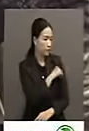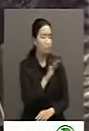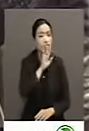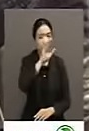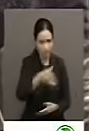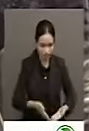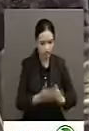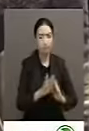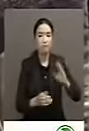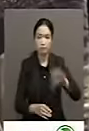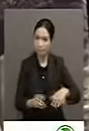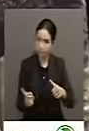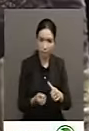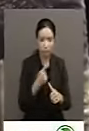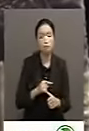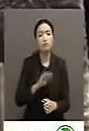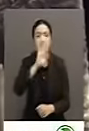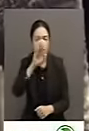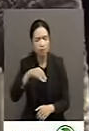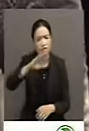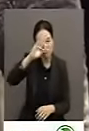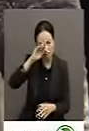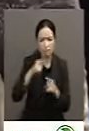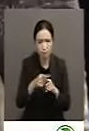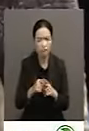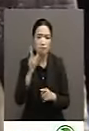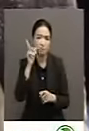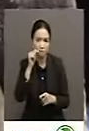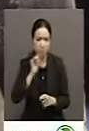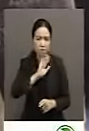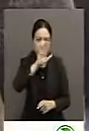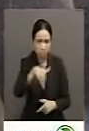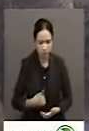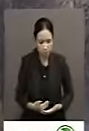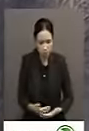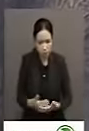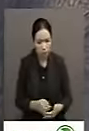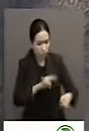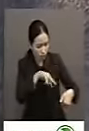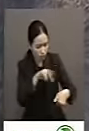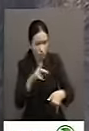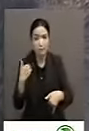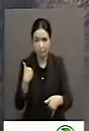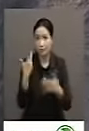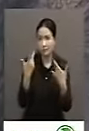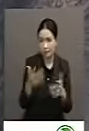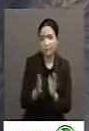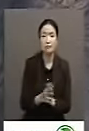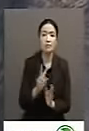รกของโลกรักษาช้างป่วยช้างเจ็บดูแลแม่ช้างที่รอคลอดนะคะทั้งหมดในช่วงที่ผ่านมาดูแลมา